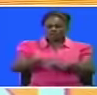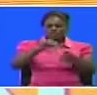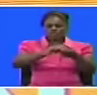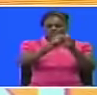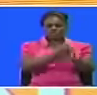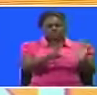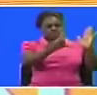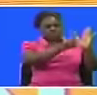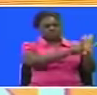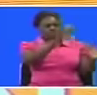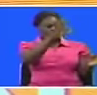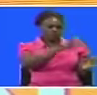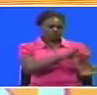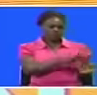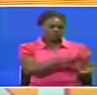sheria ya uchaguzi.